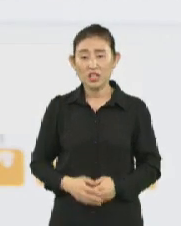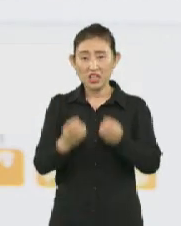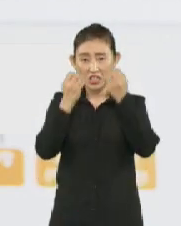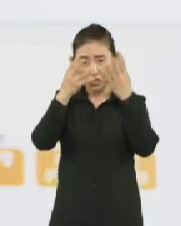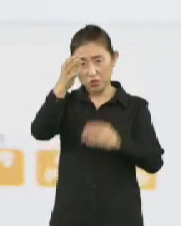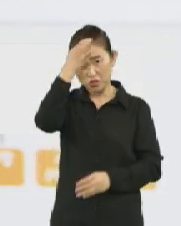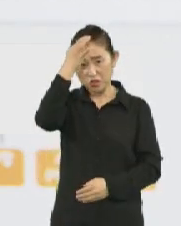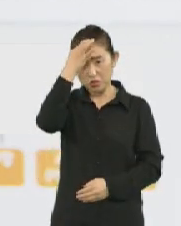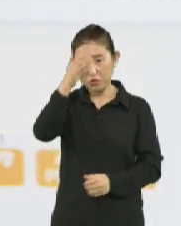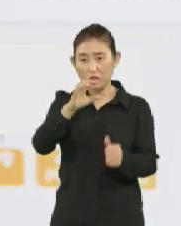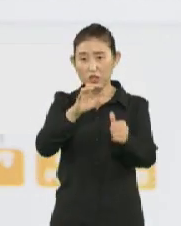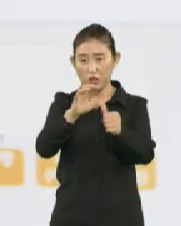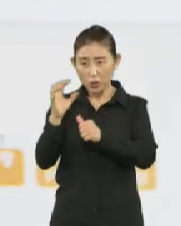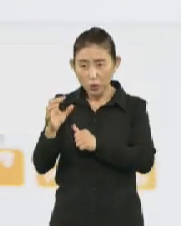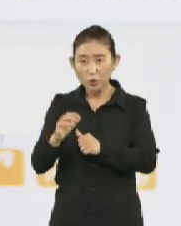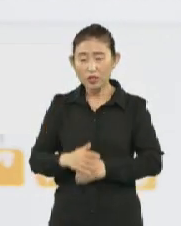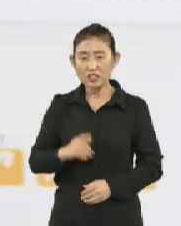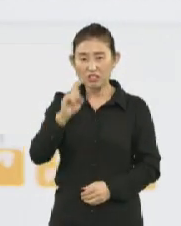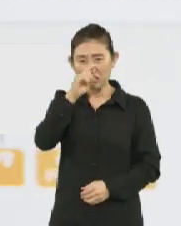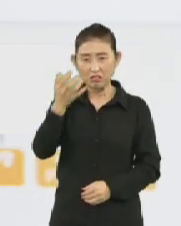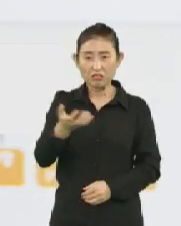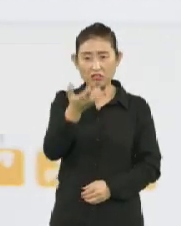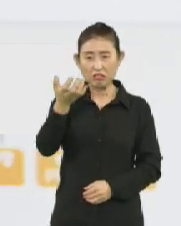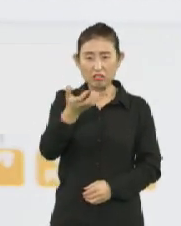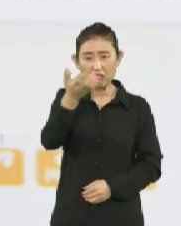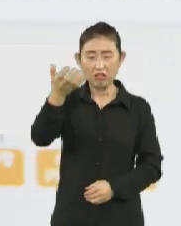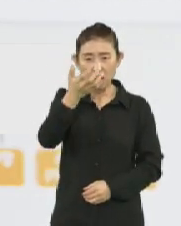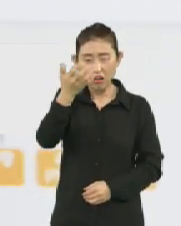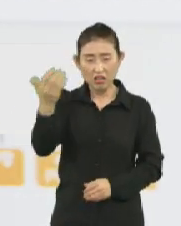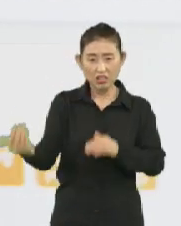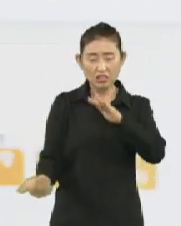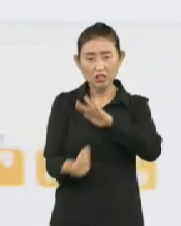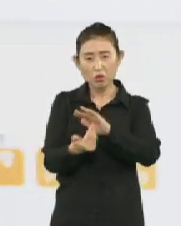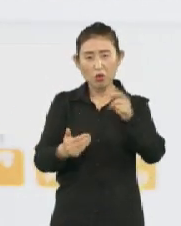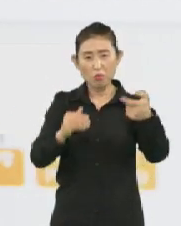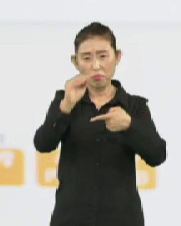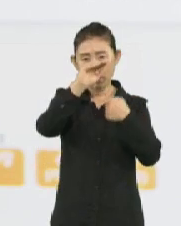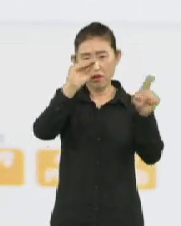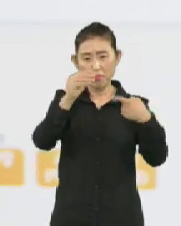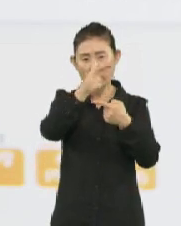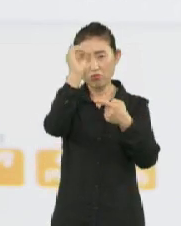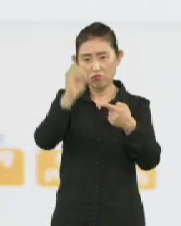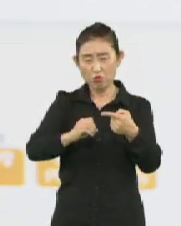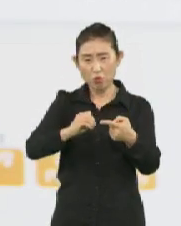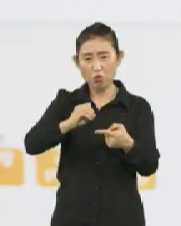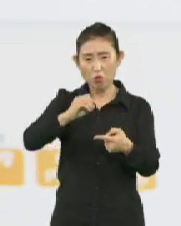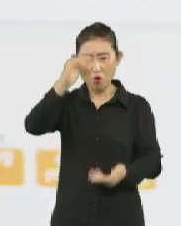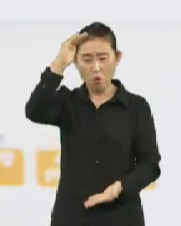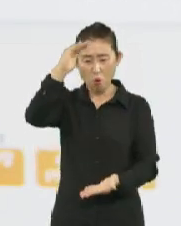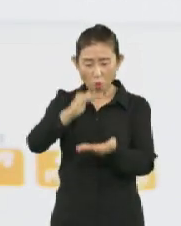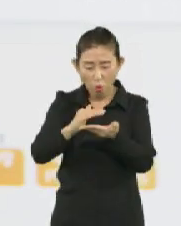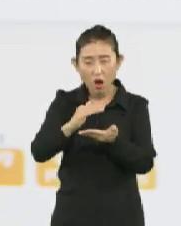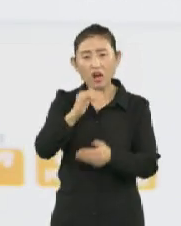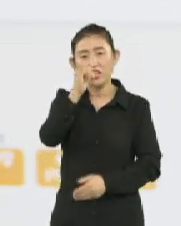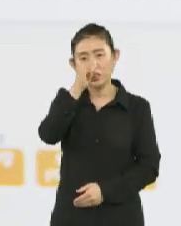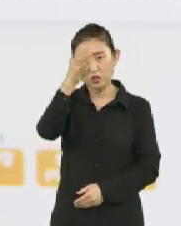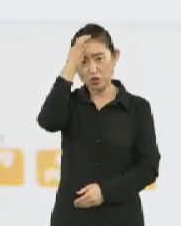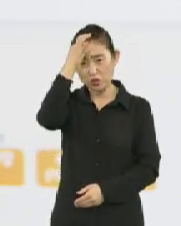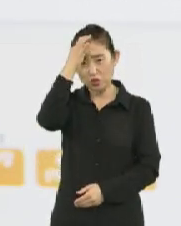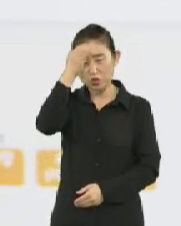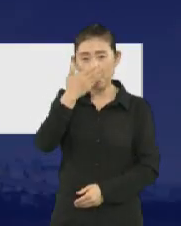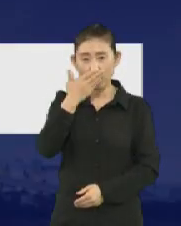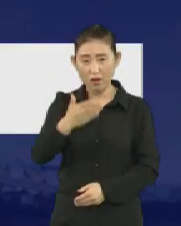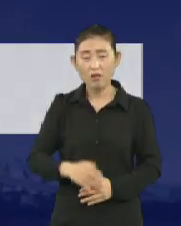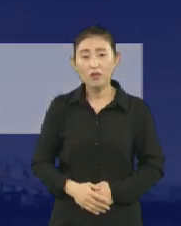기존의 온실가스 배출을 최대 100%까지 줄일 수 있는 그런 기술로